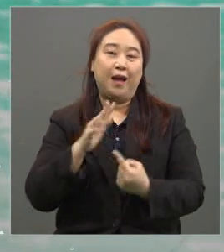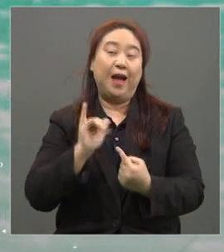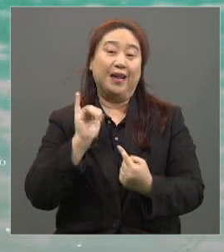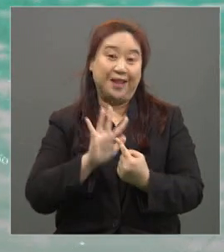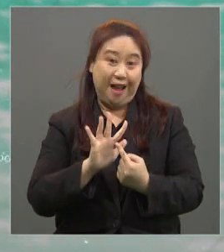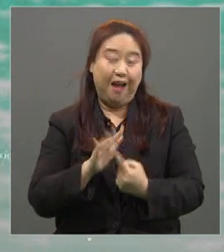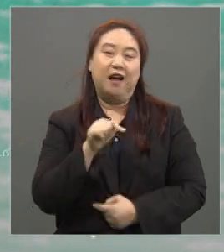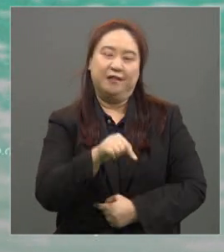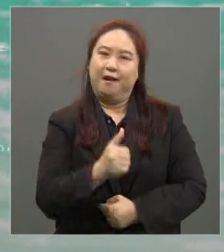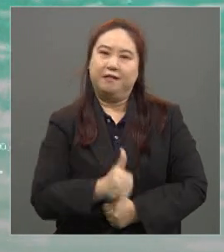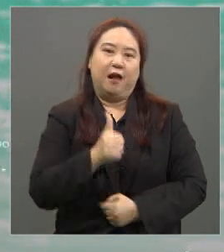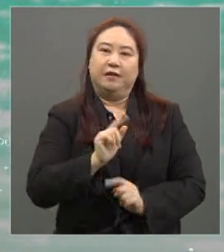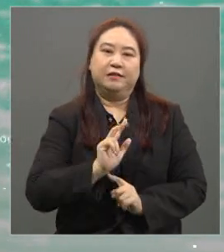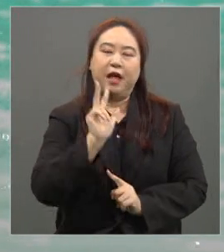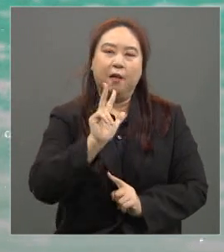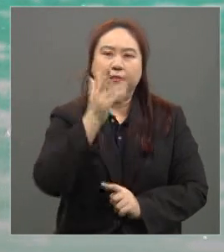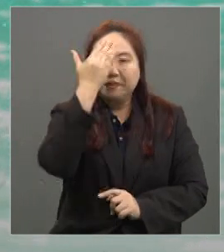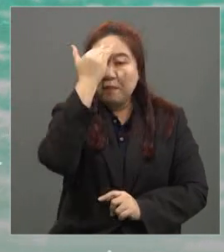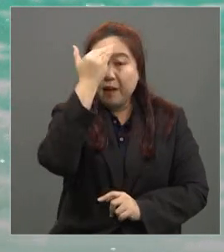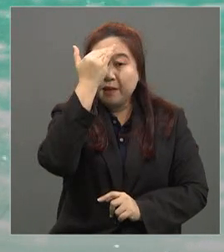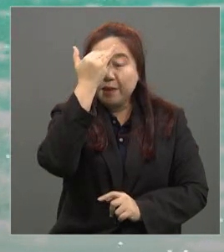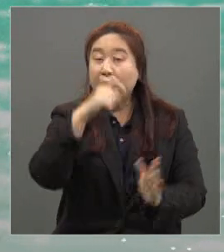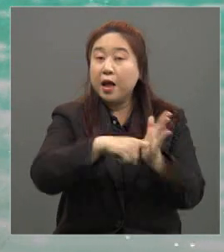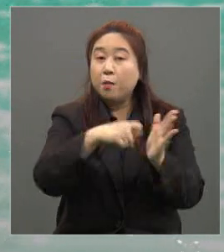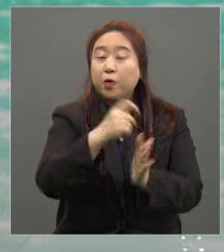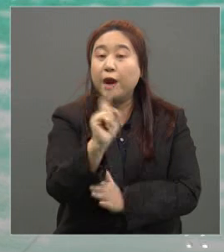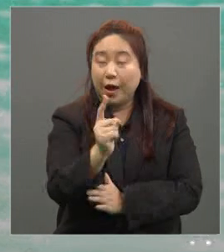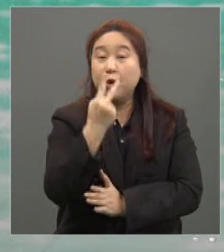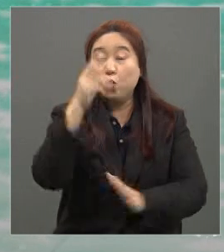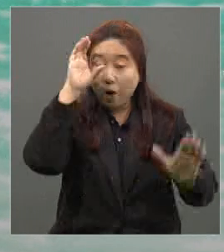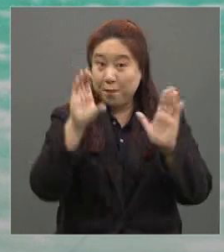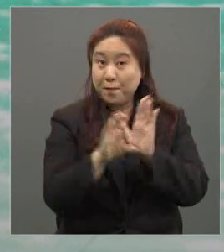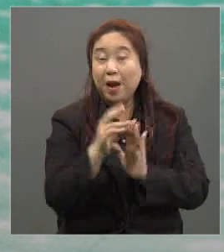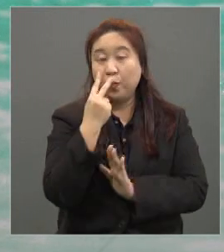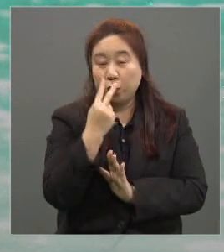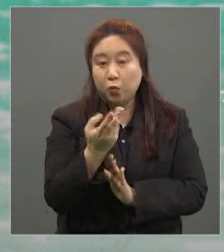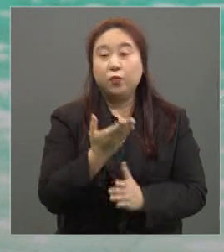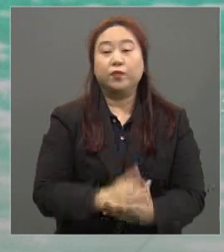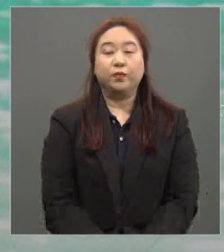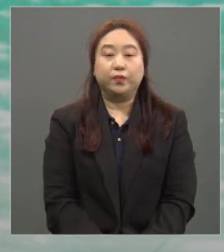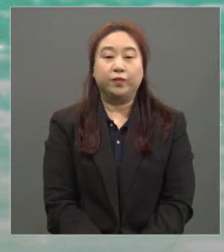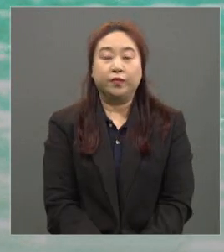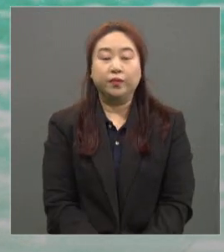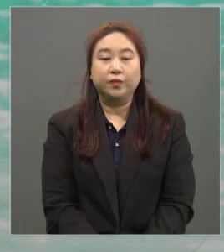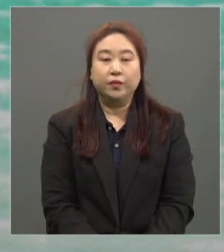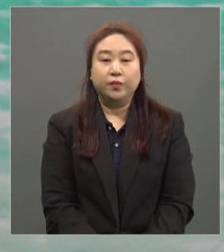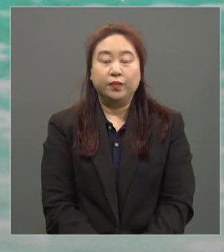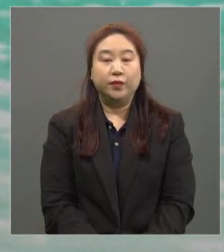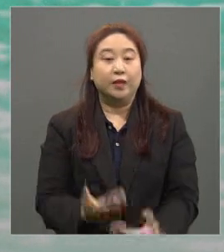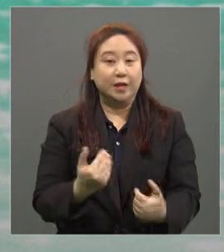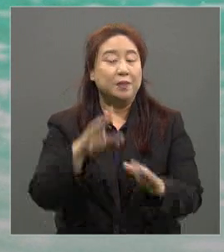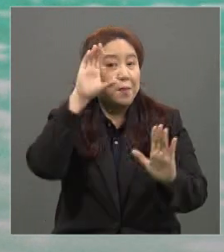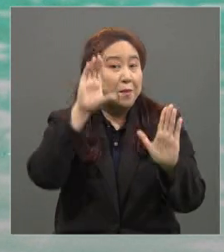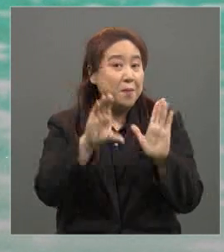ครับเนื่องจากอะไรอ่ะคุณผู้ชมดูตามนะเดี๋ยวเราจะมีภาพซึ่งก็นักข่าวเราเนี่ยคือจริงๆแล้วเป็นภาพ